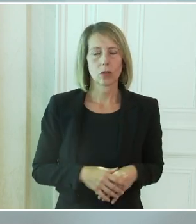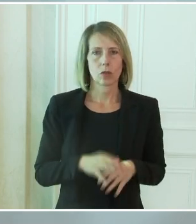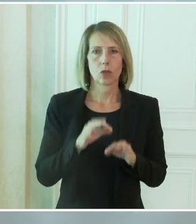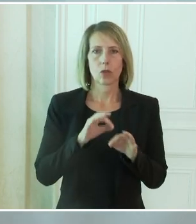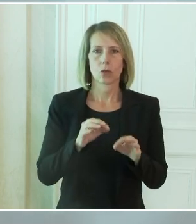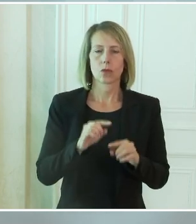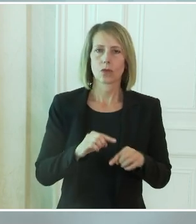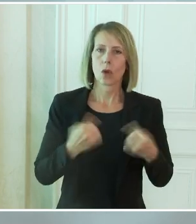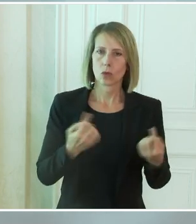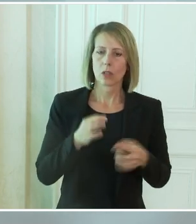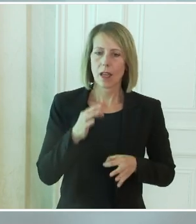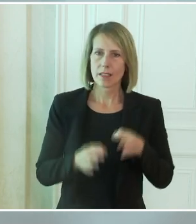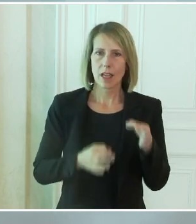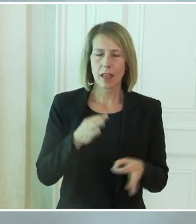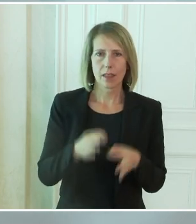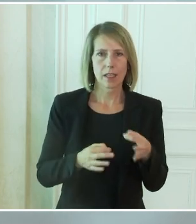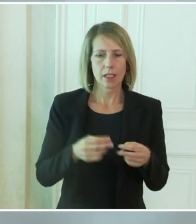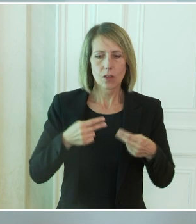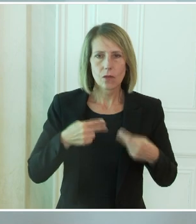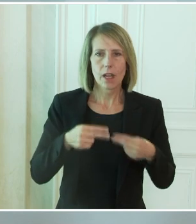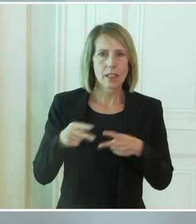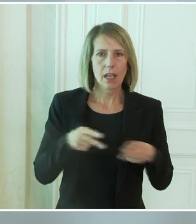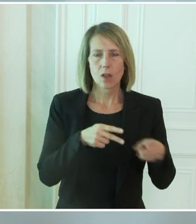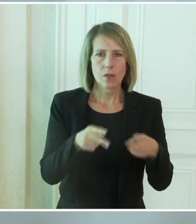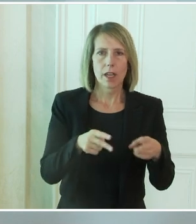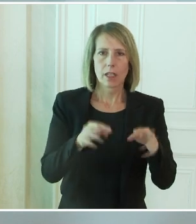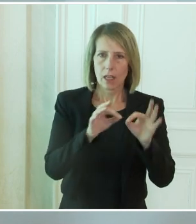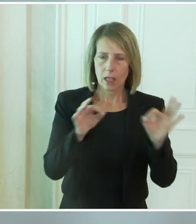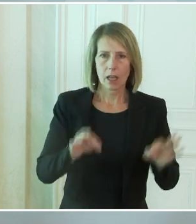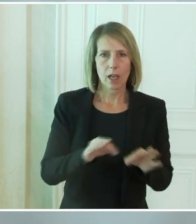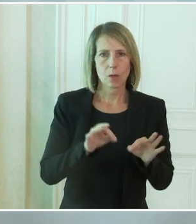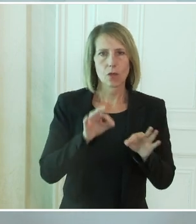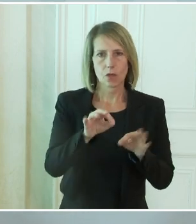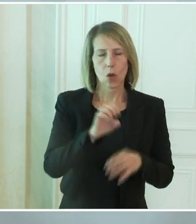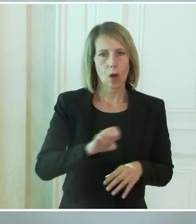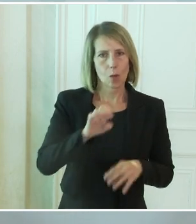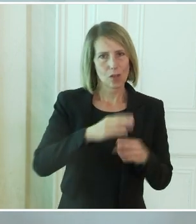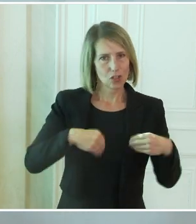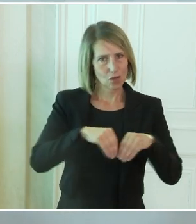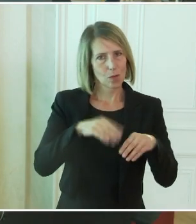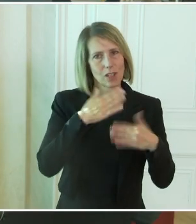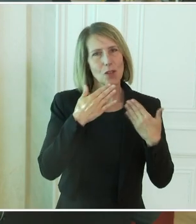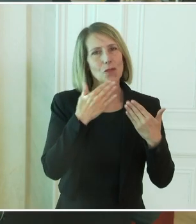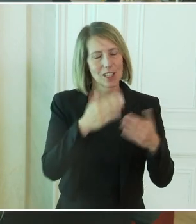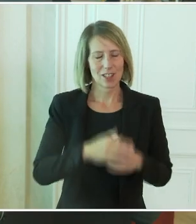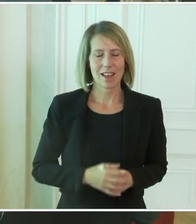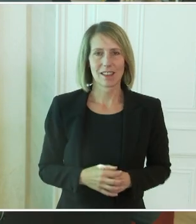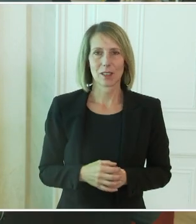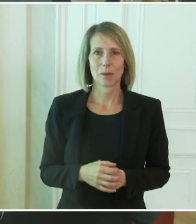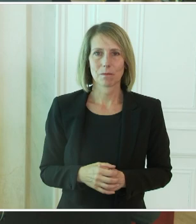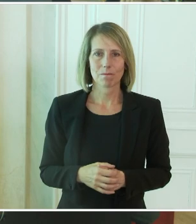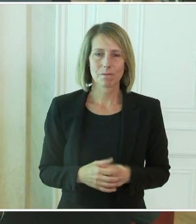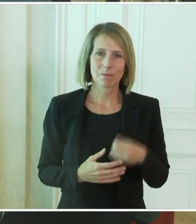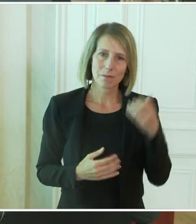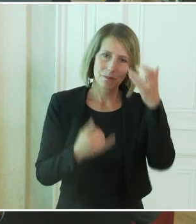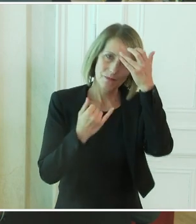unseren strategischen weiteren Weg im Rahmen der europäischen Familie. Vielen Dank. Herzlichen Dank. Kommen wir zu